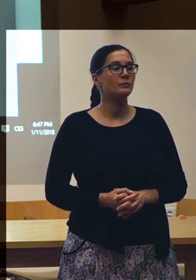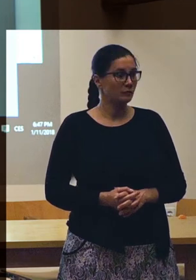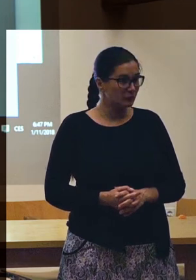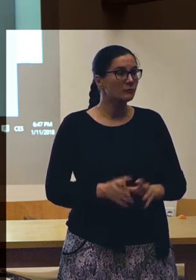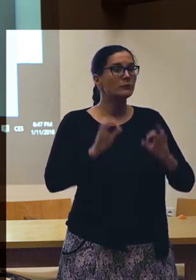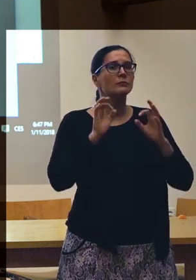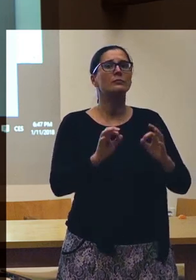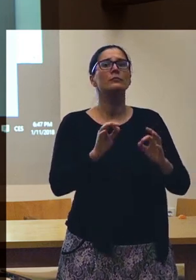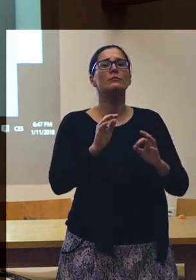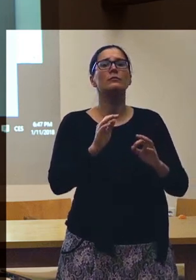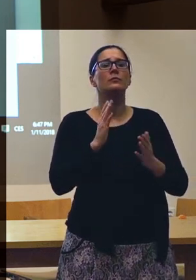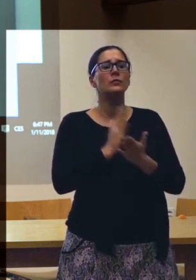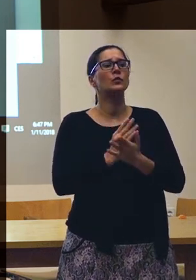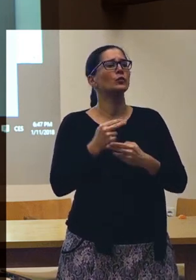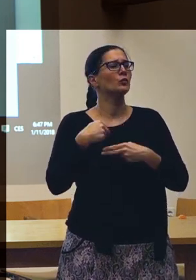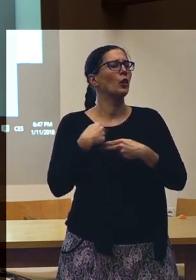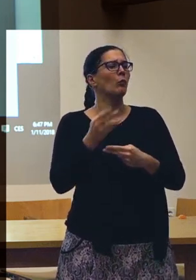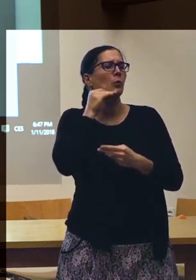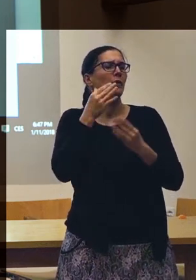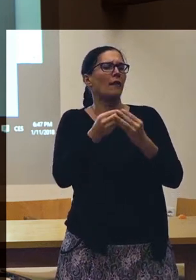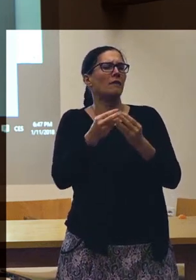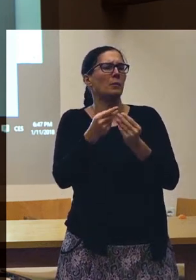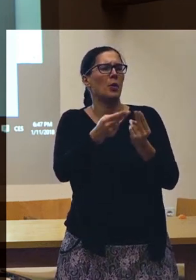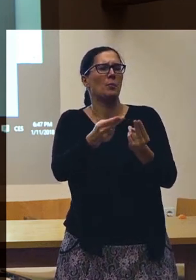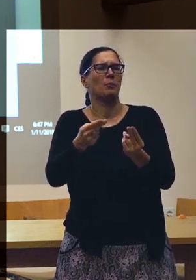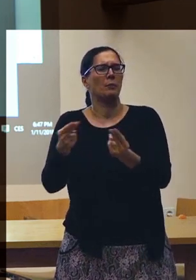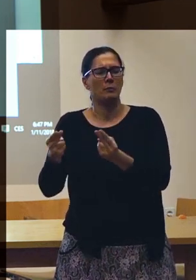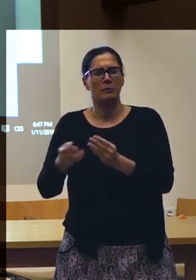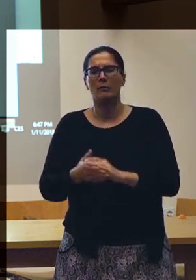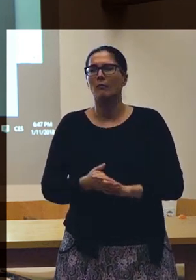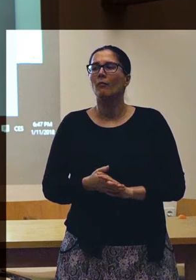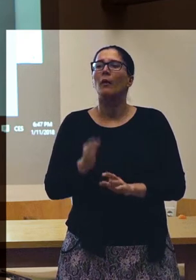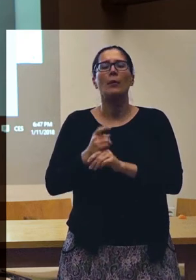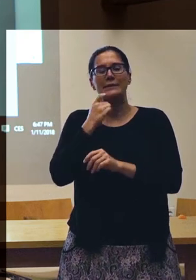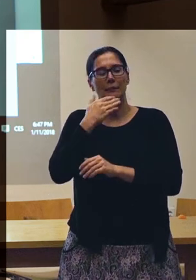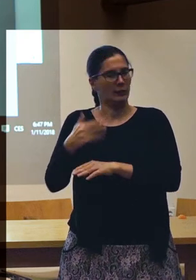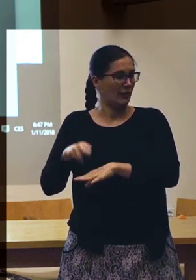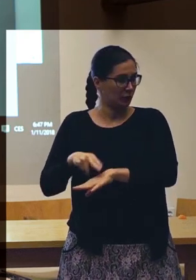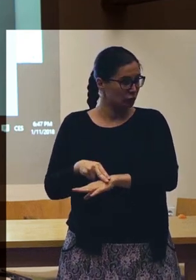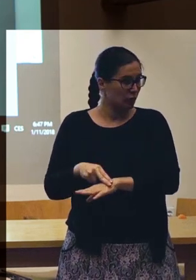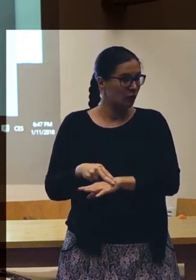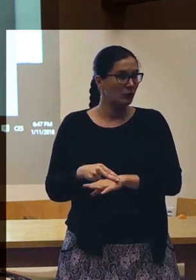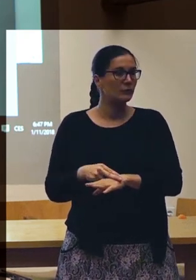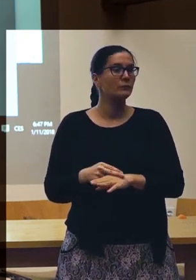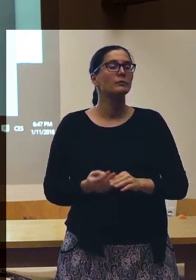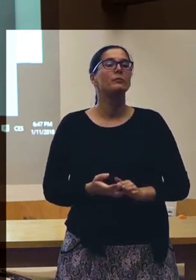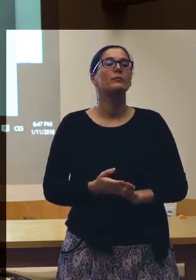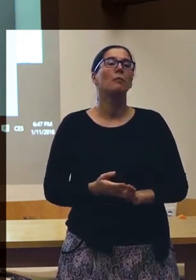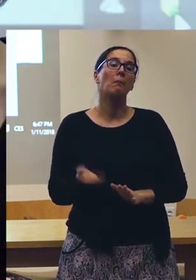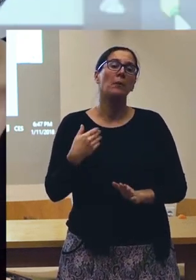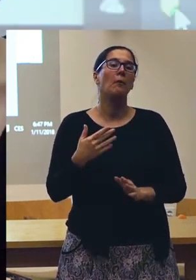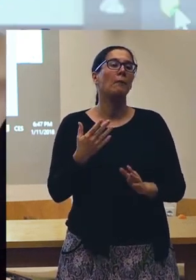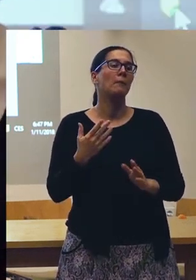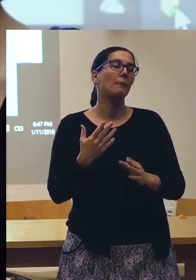si rychle předám naopak slovo dál, jenom jsem chtěla Aničce poděkovat za, myslím, docela